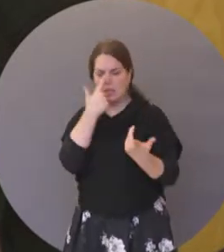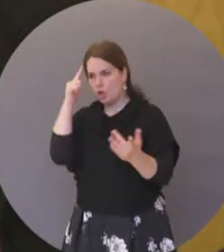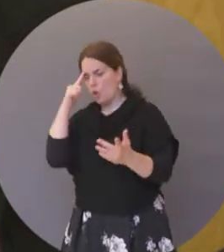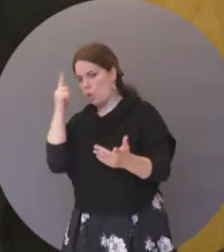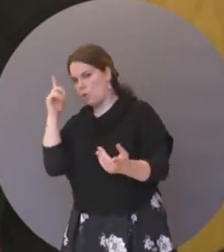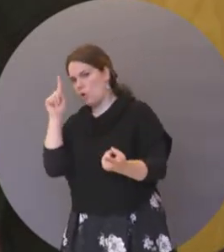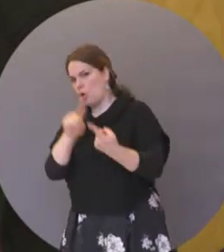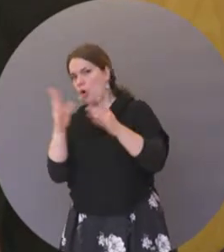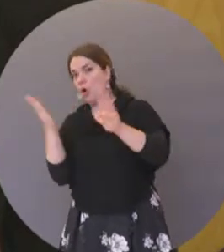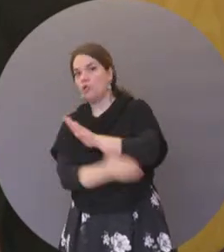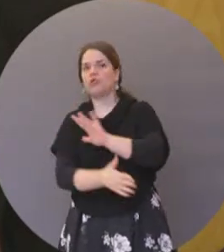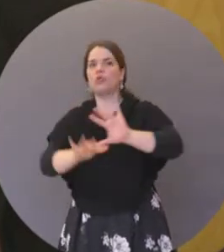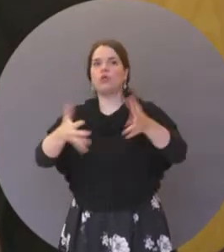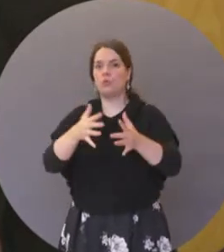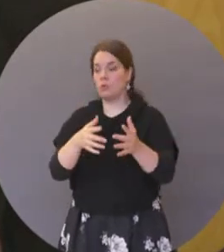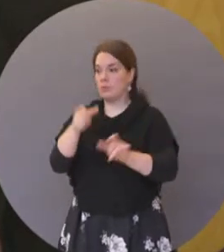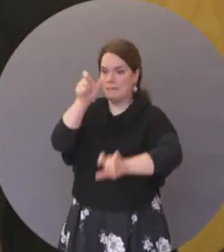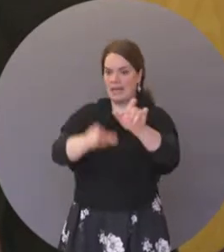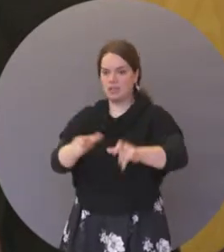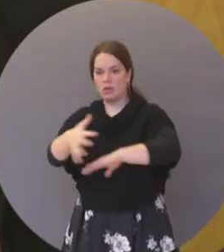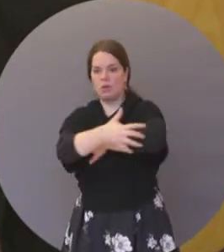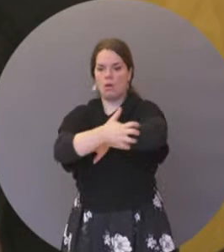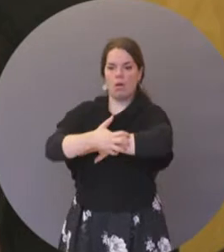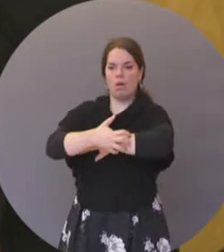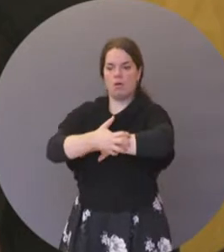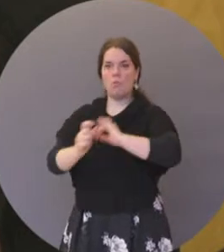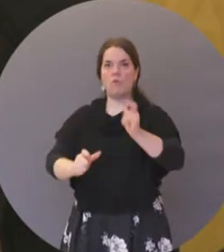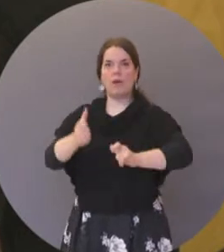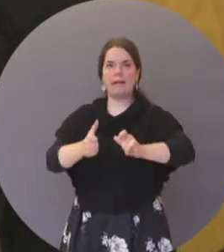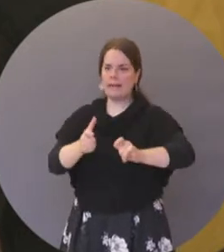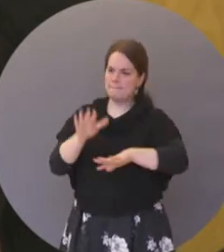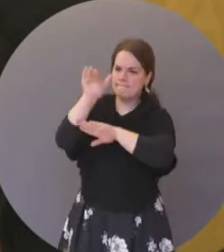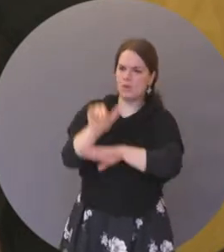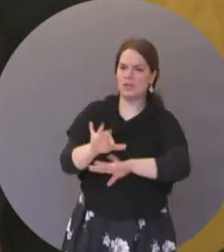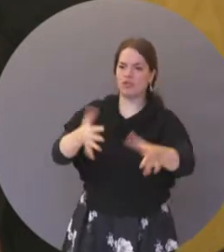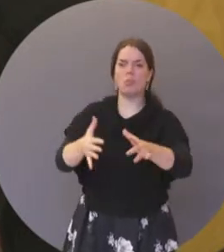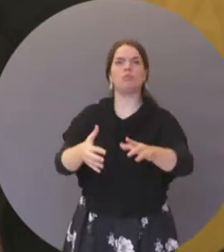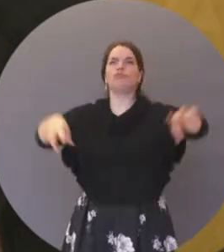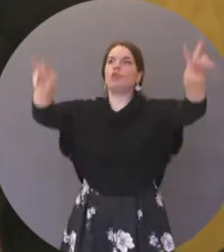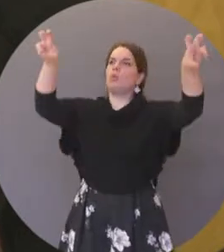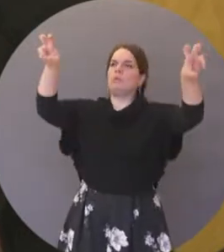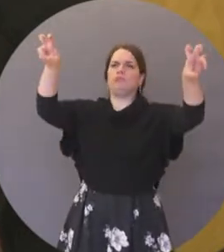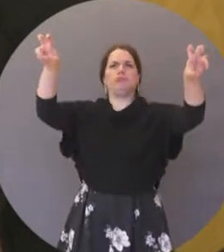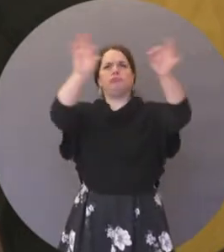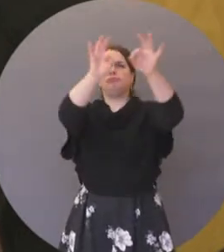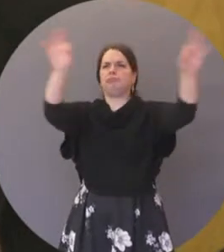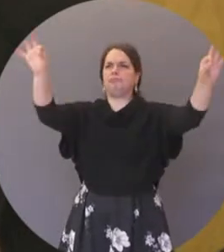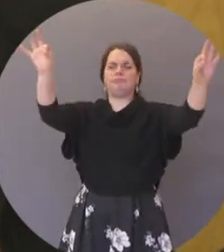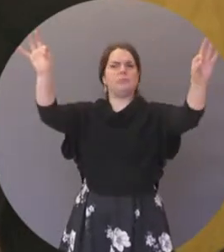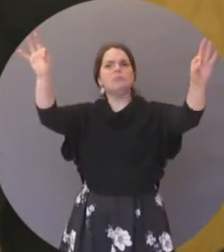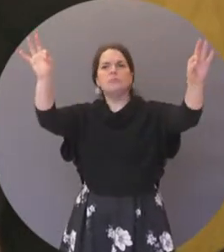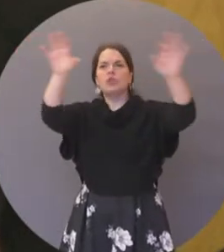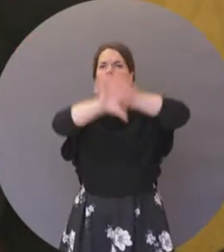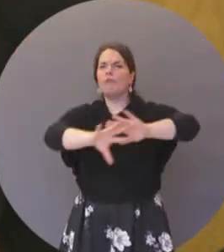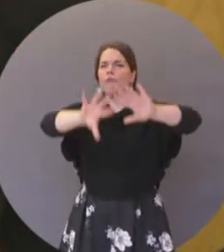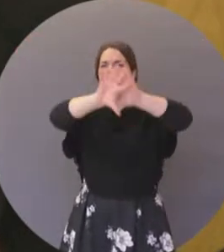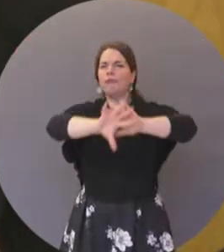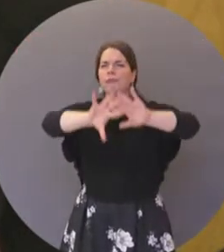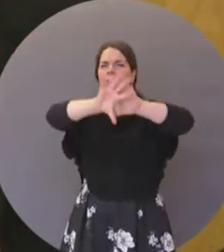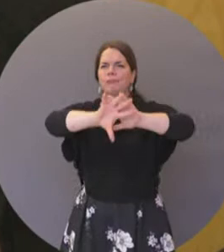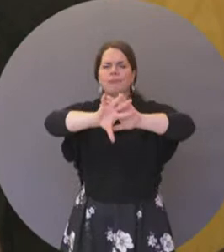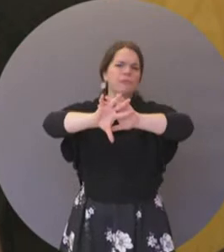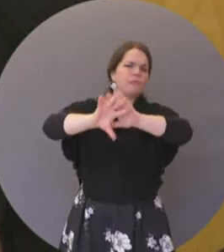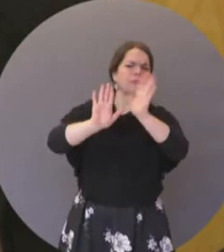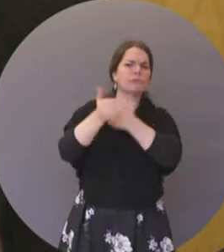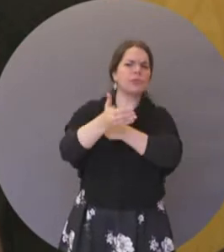plus précaire c'est vrai que cette intitulé est suffisamment flou très vague pour avoir je